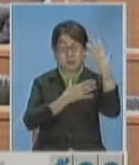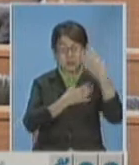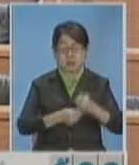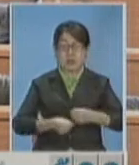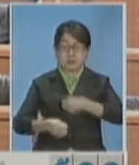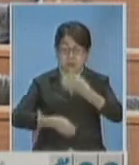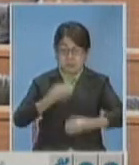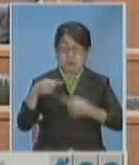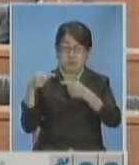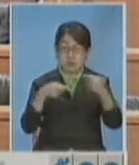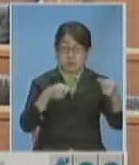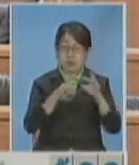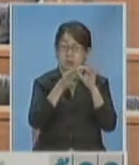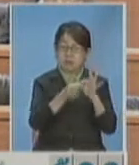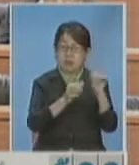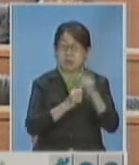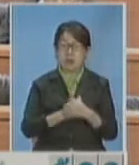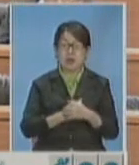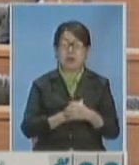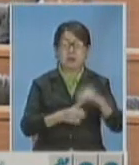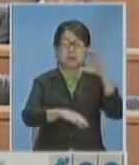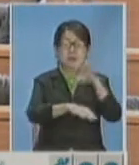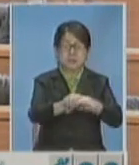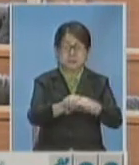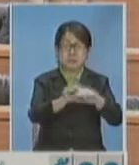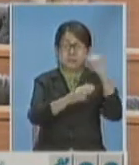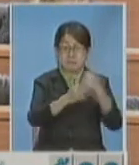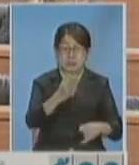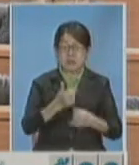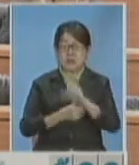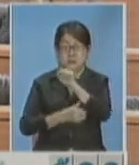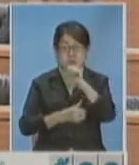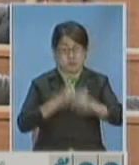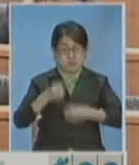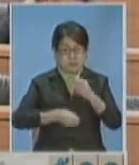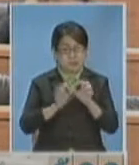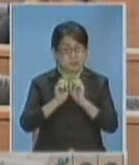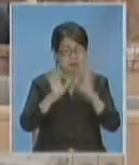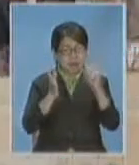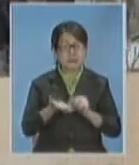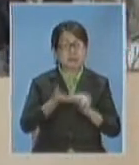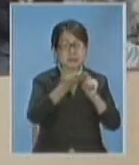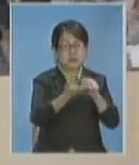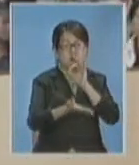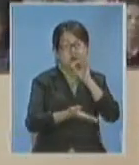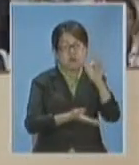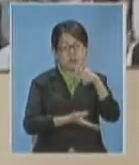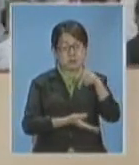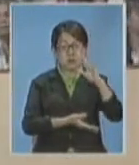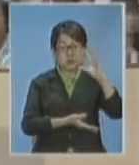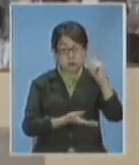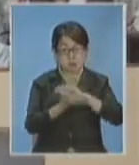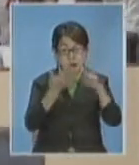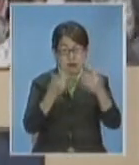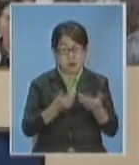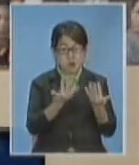องที่เป็นการเกี่ยวเนื่องถึงคดีความซึ่งท่านวัชระเองได้ชี้แจงชัดเจนแล้วว่าได้ยื่นต่อปปช.แล้วซึ่งเรื่องก็เข้าสู่กระบวนการยุ